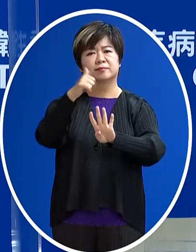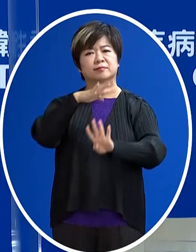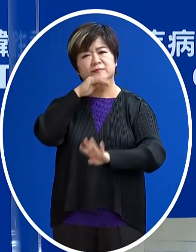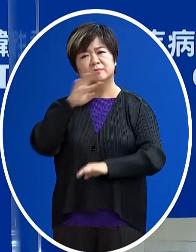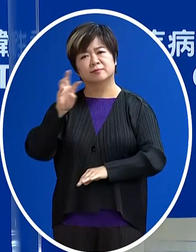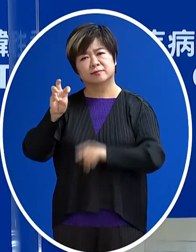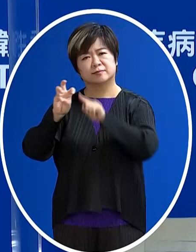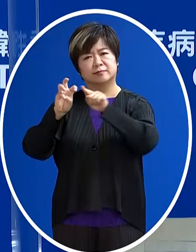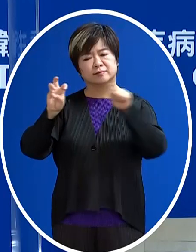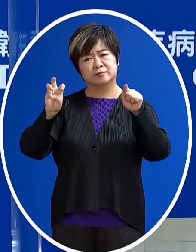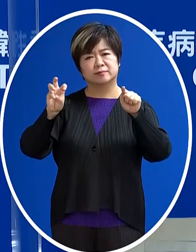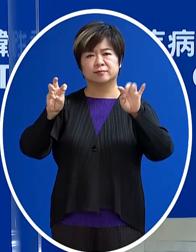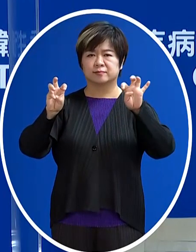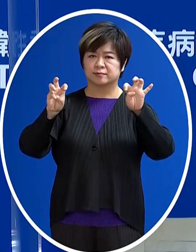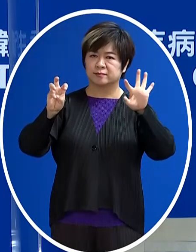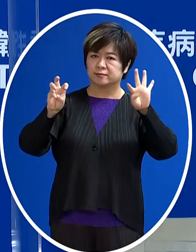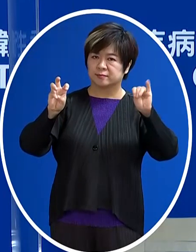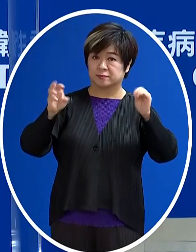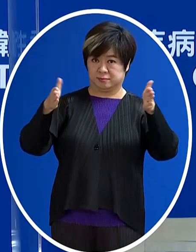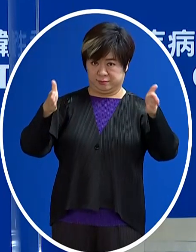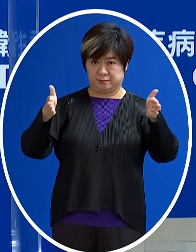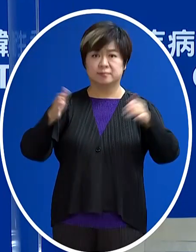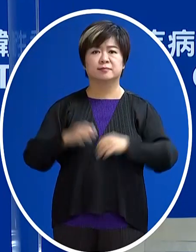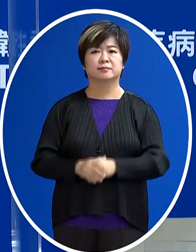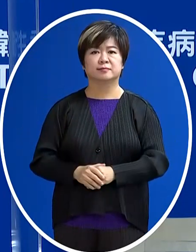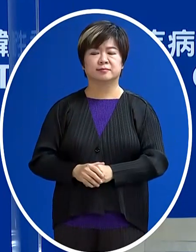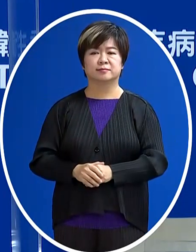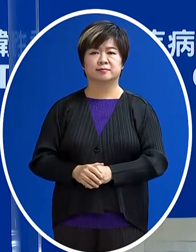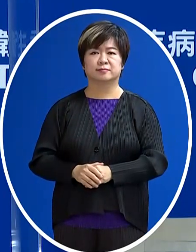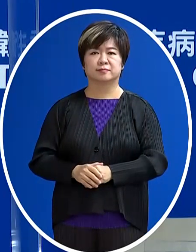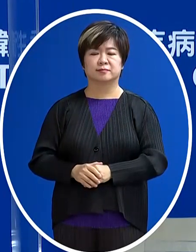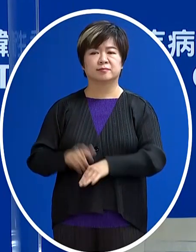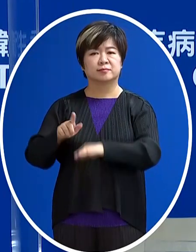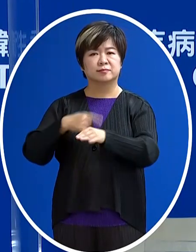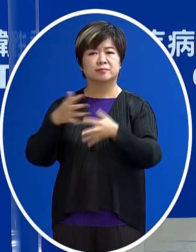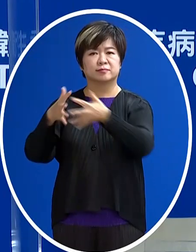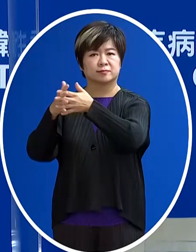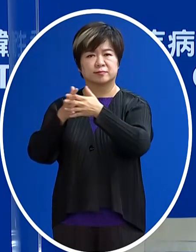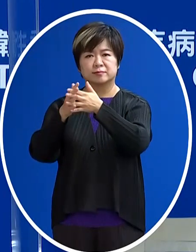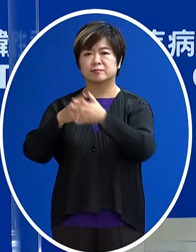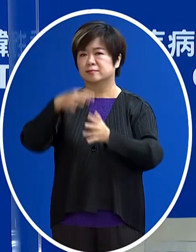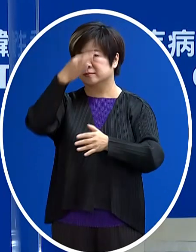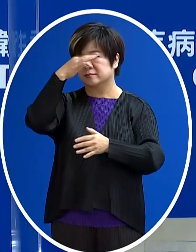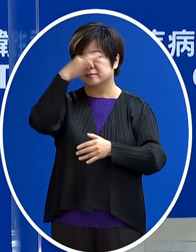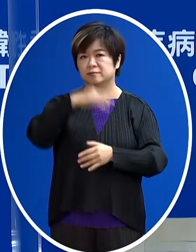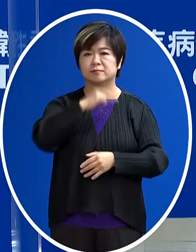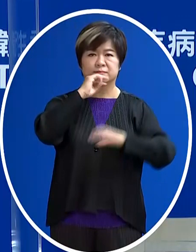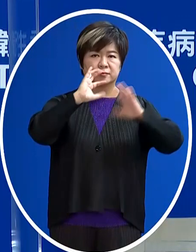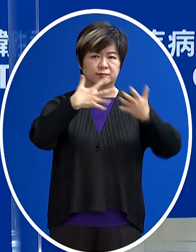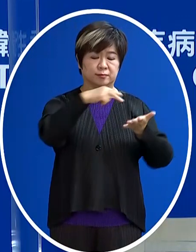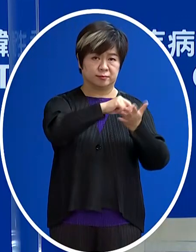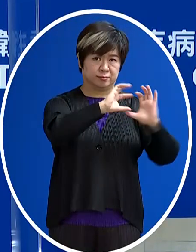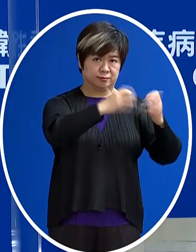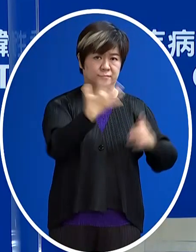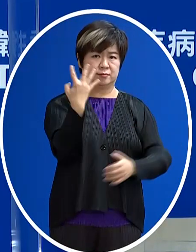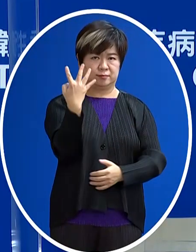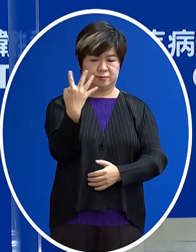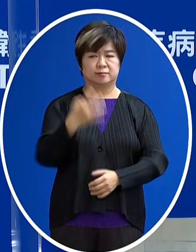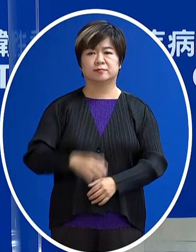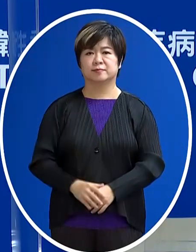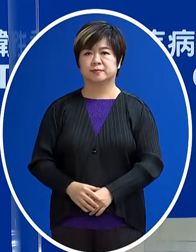在30岁到40多岁之间，那分别来自美国、菲律宾、英国跟印尼哦。